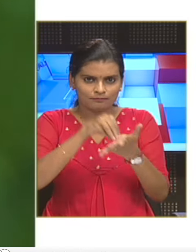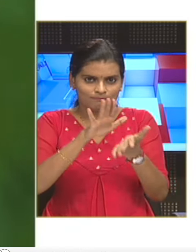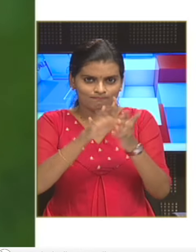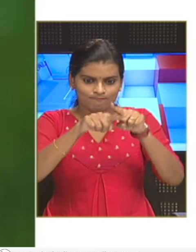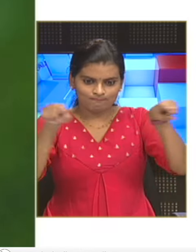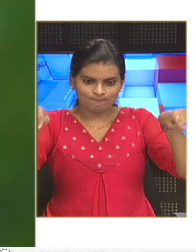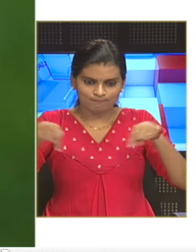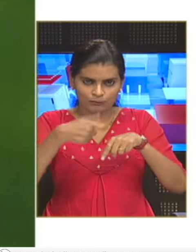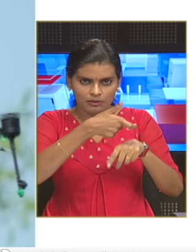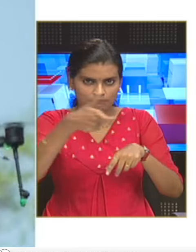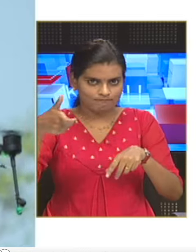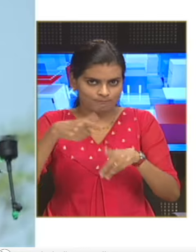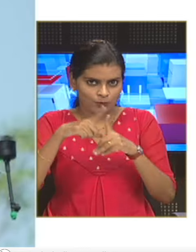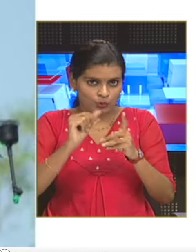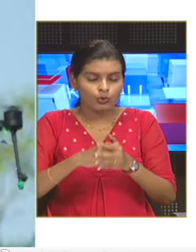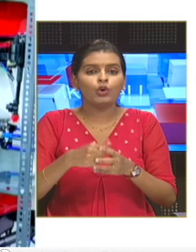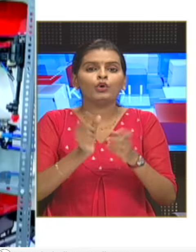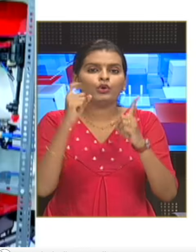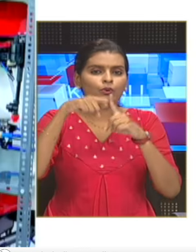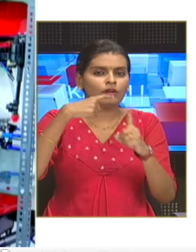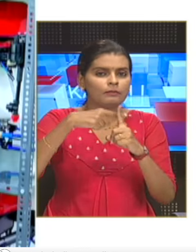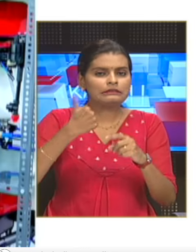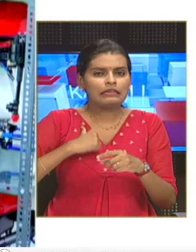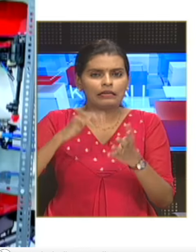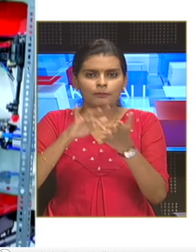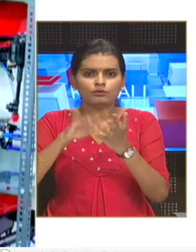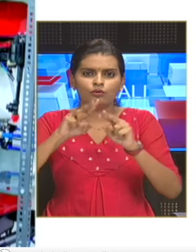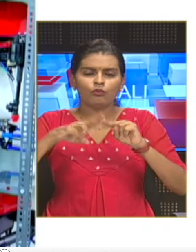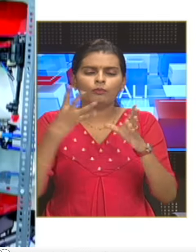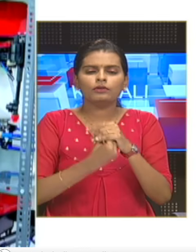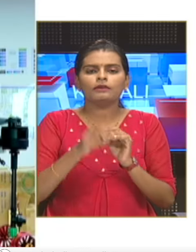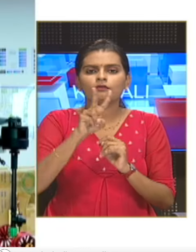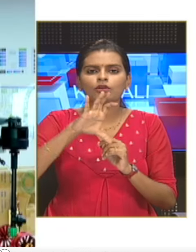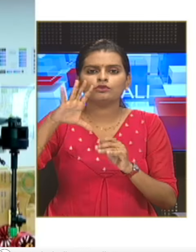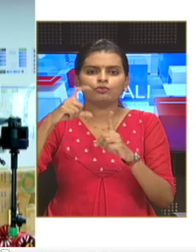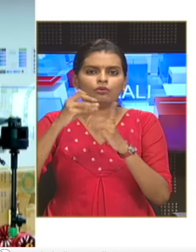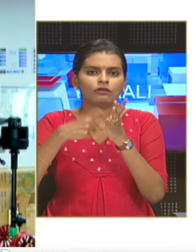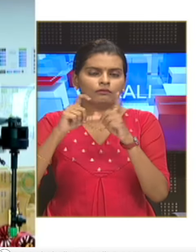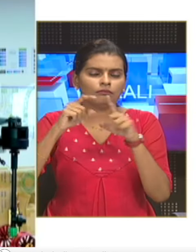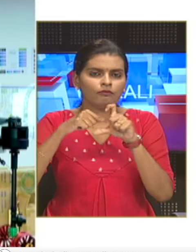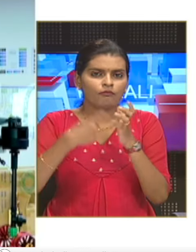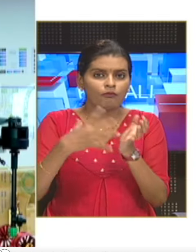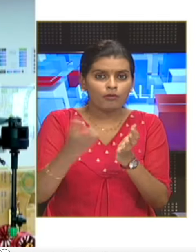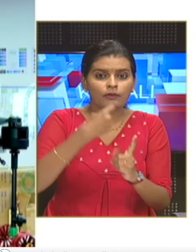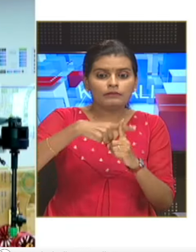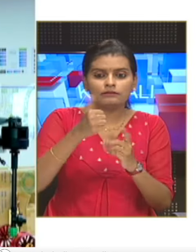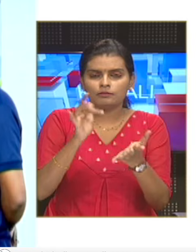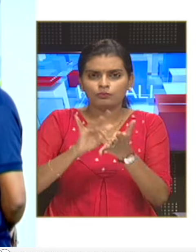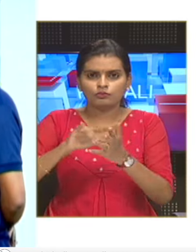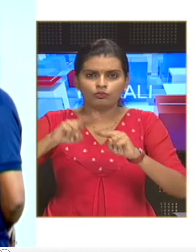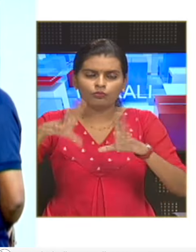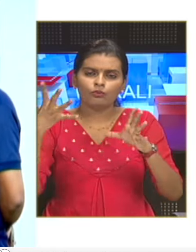ഡ്രോണുകൾ ഇനി മരുന്നടിക്കും. UK, കാനഡ എന്നിവിടങ്ങളിൽ നിന്ന് 25 ഓർഡറുകളാണ് ഇവർക്ക് ലഭിച്ചത്. ഒപ്പം പല രാജ്യങ്ങളിൽ നിന്നുള്ള